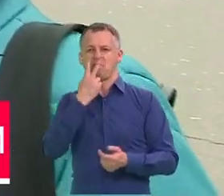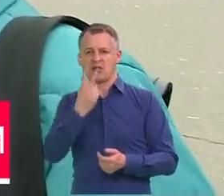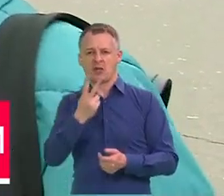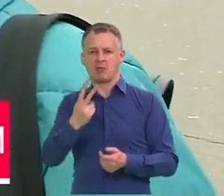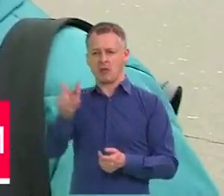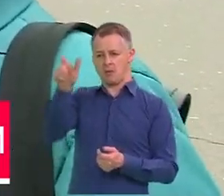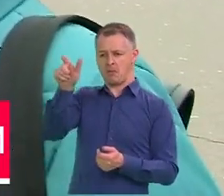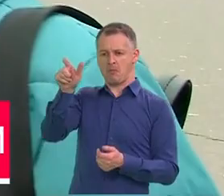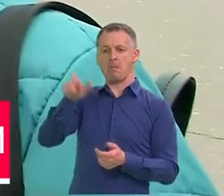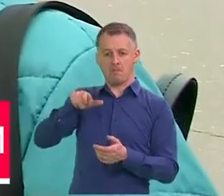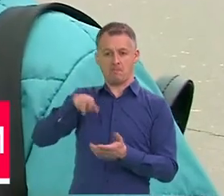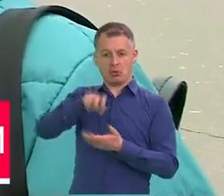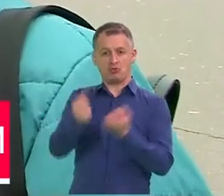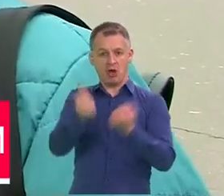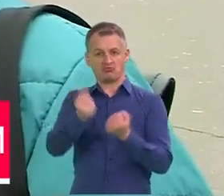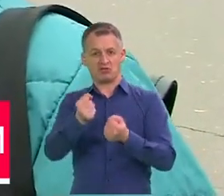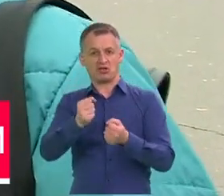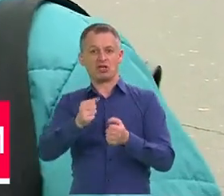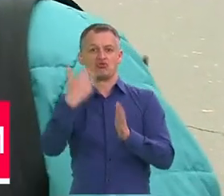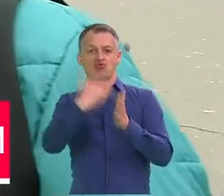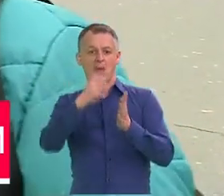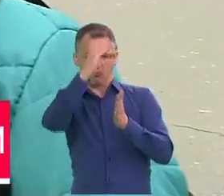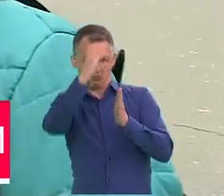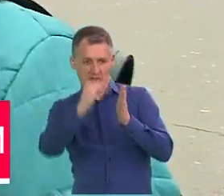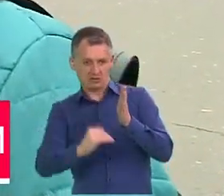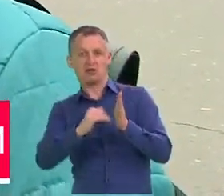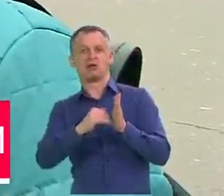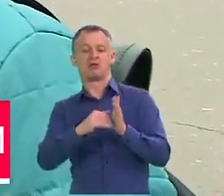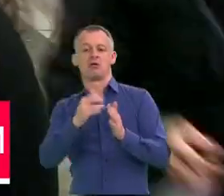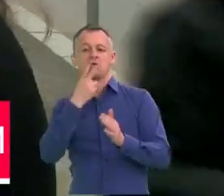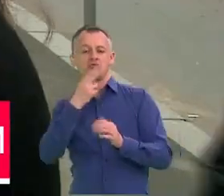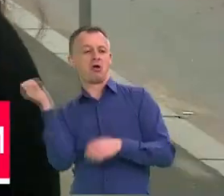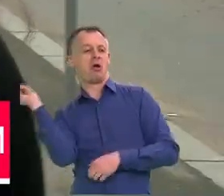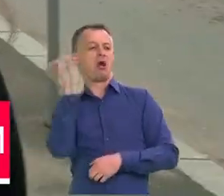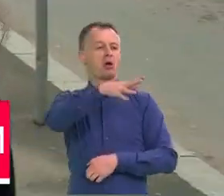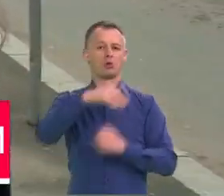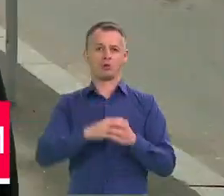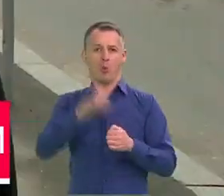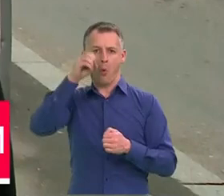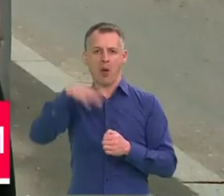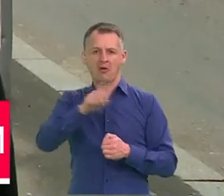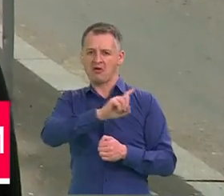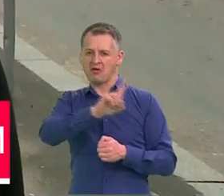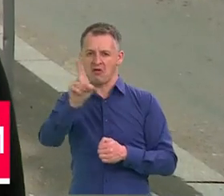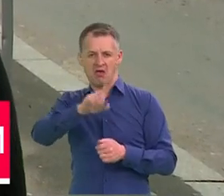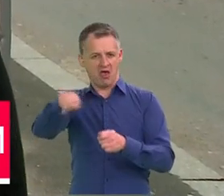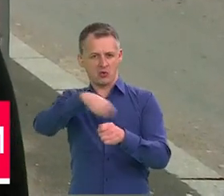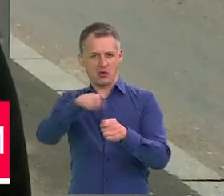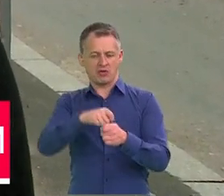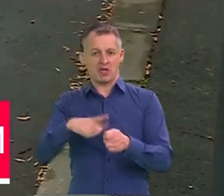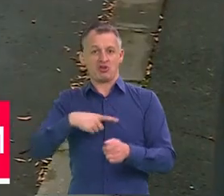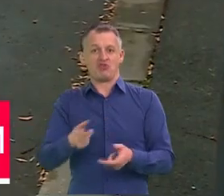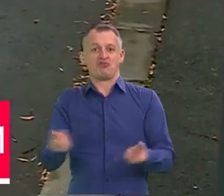merg cu mașina, deschide geamul și aruncă chiștoțul. E lumea needucată. E deja ceva